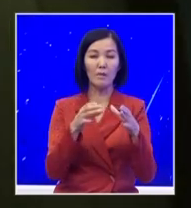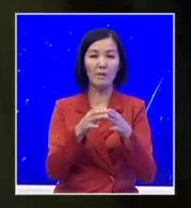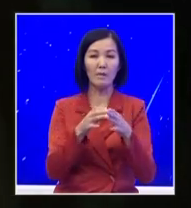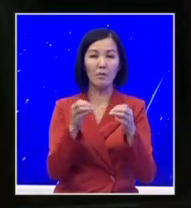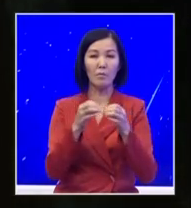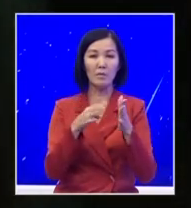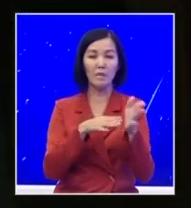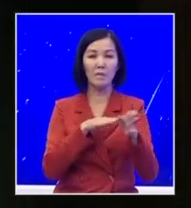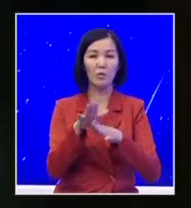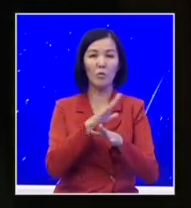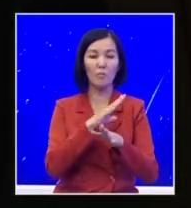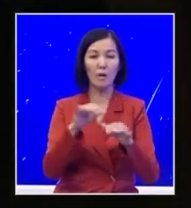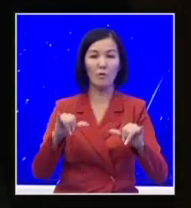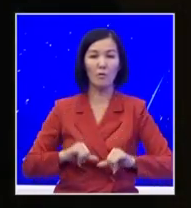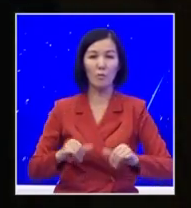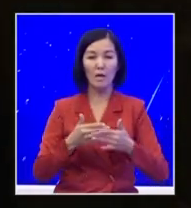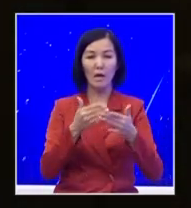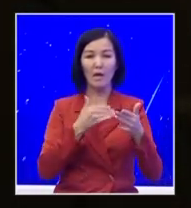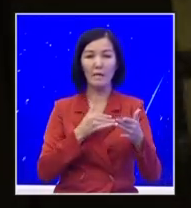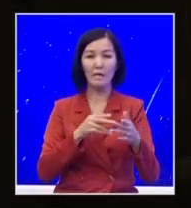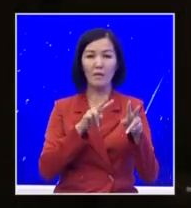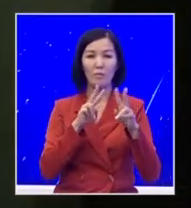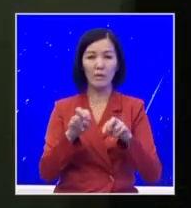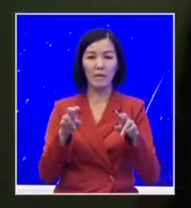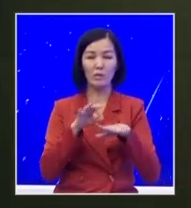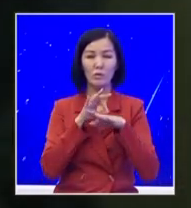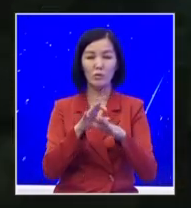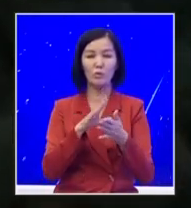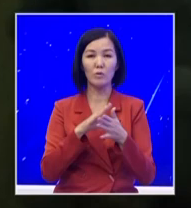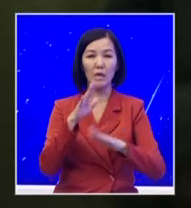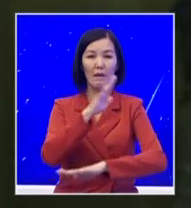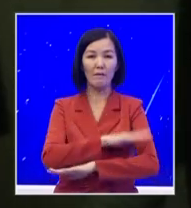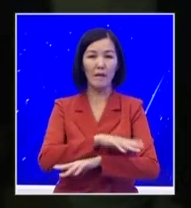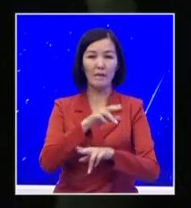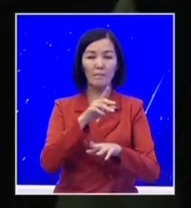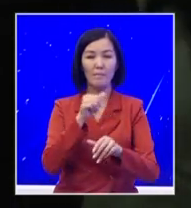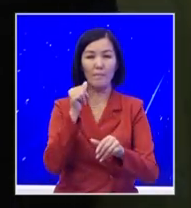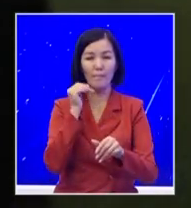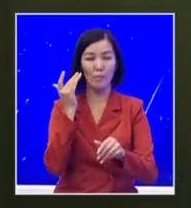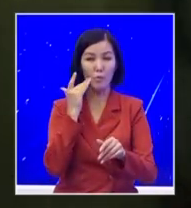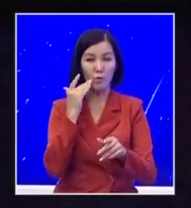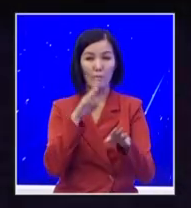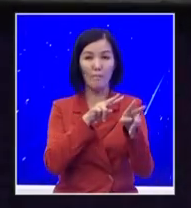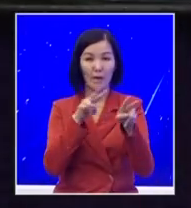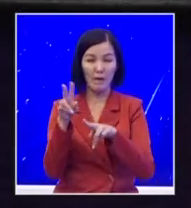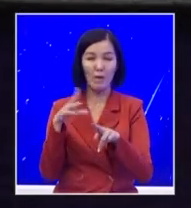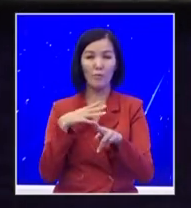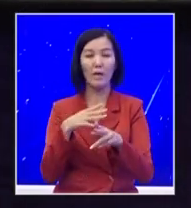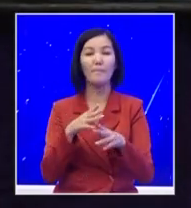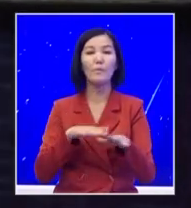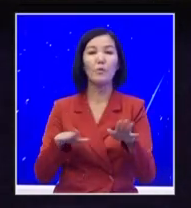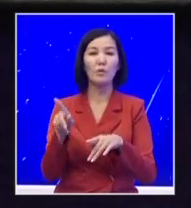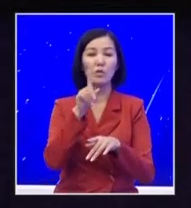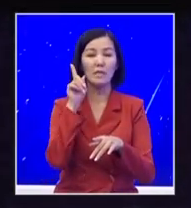толмағандардың арасында құқық бұзушылықтың алдын алу үшін рейдтер жүргізілуде. Тәртіп үнемі бақылауда, дейді сала қызметкерлері. Мұндай бөлек өңірде